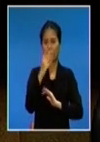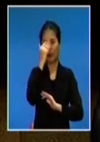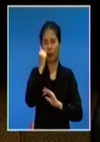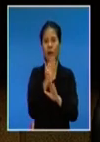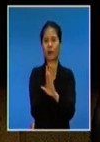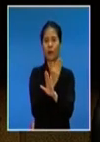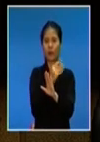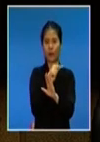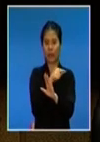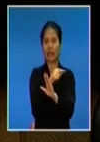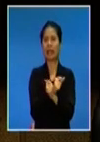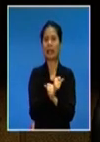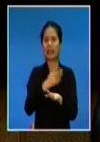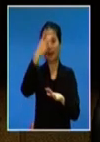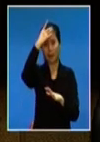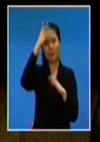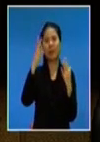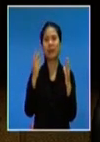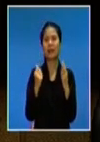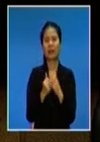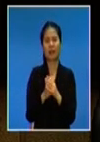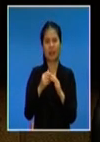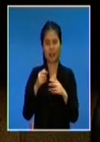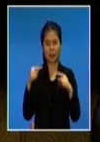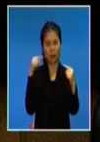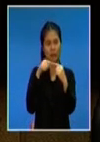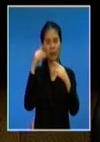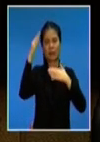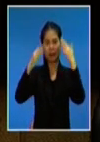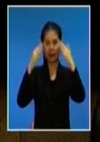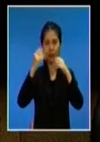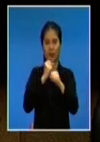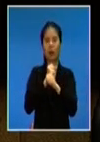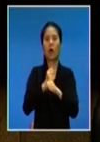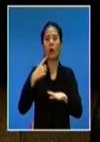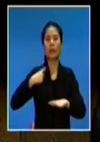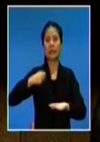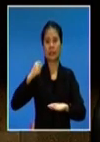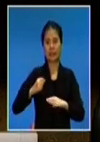มันประหลาดไหมล่ะครับงั้นการตั้งศาลจราจรก็เพื่อการนี้แหละครับ